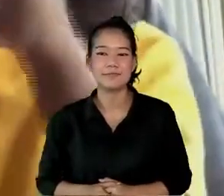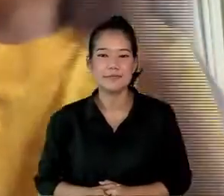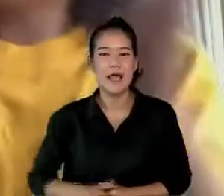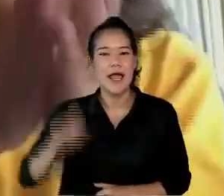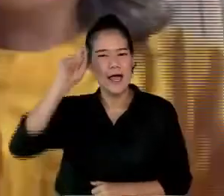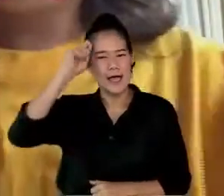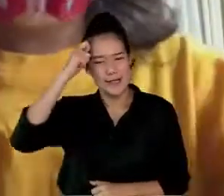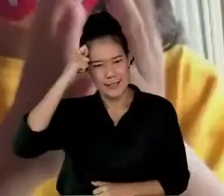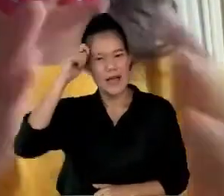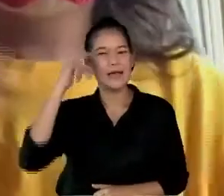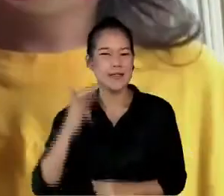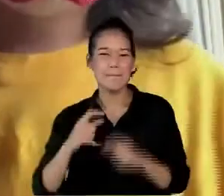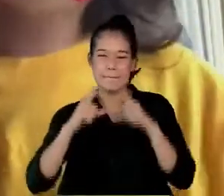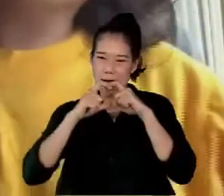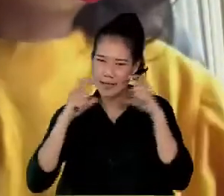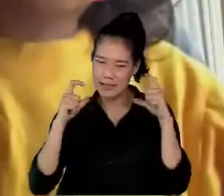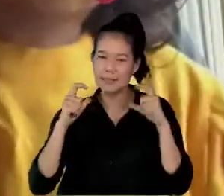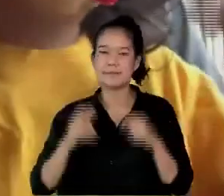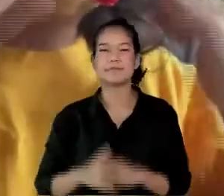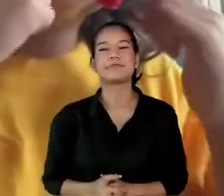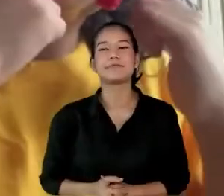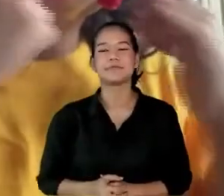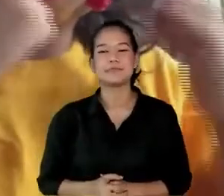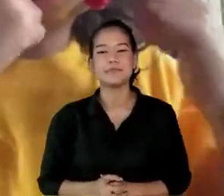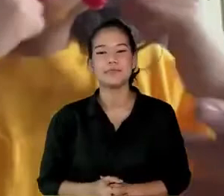Jangan lupa maskernya.